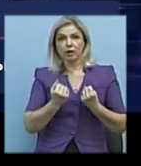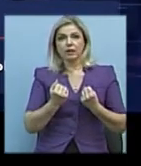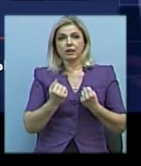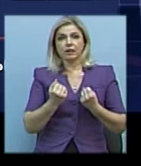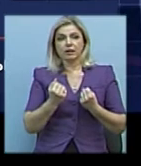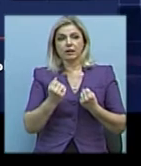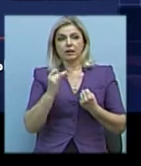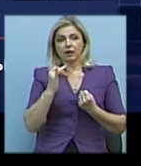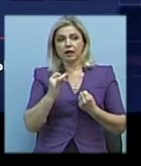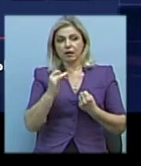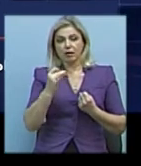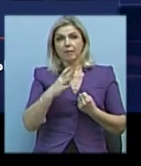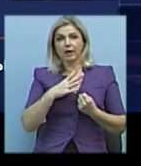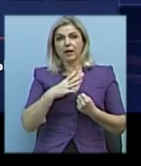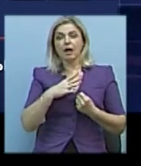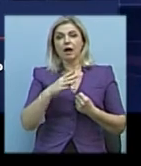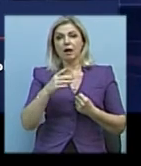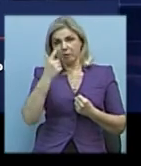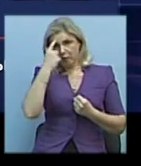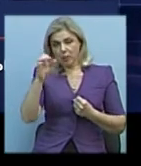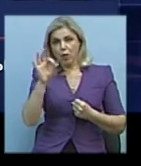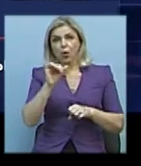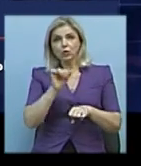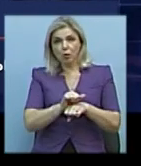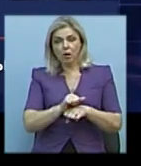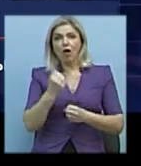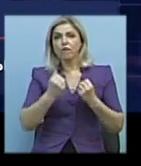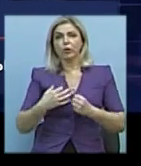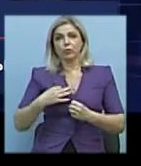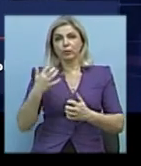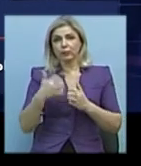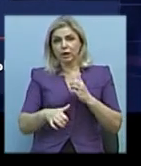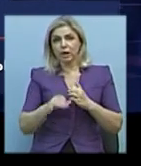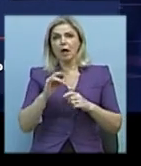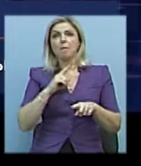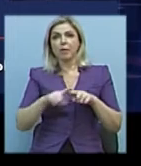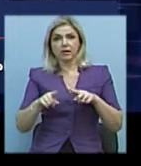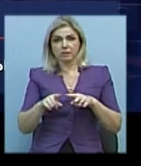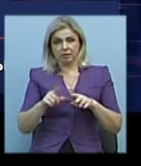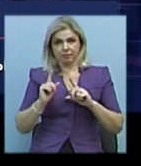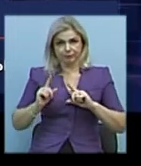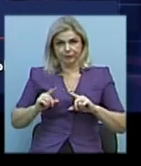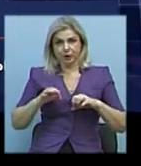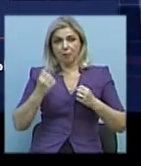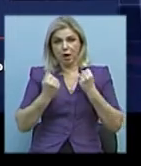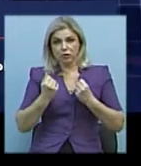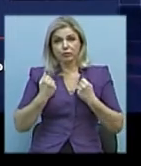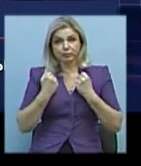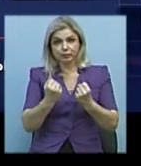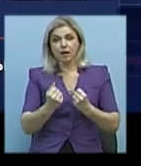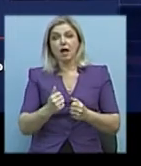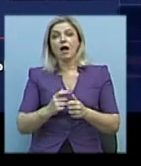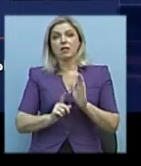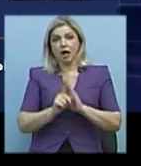про зупинку, на що водій не зреагував, а лише пришвидшив автомобіль. Почали